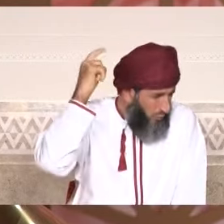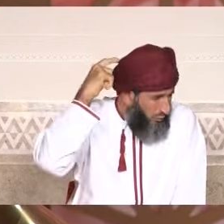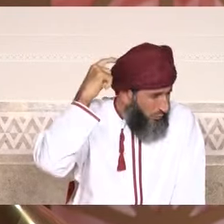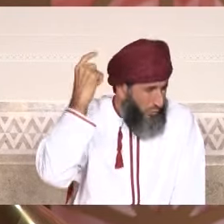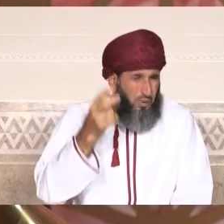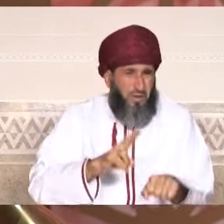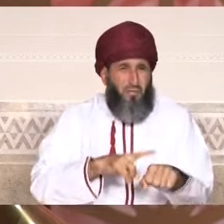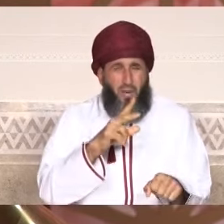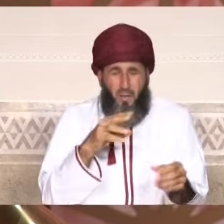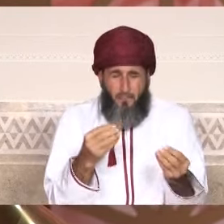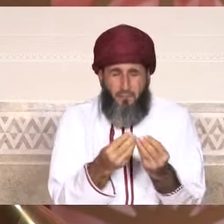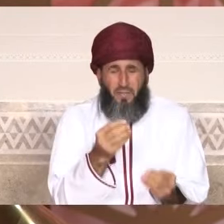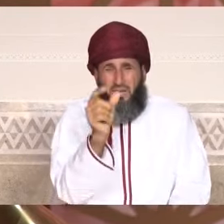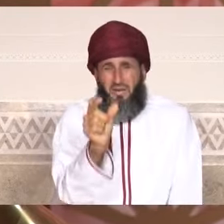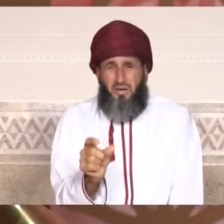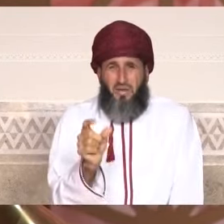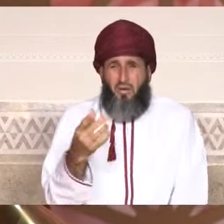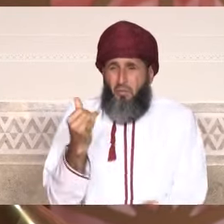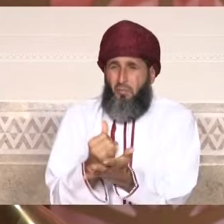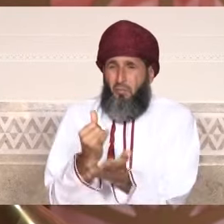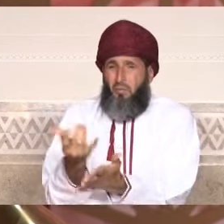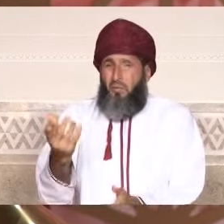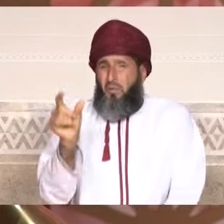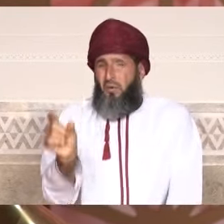ذمة المسلمين، فالولاية والحكم